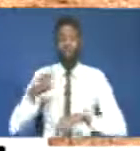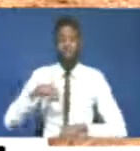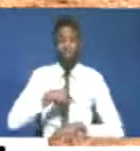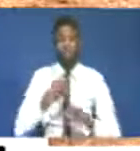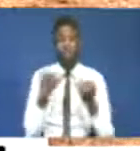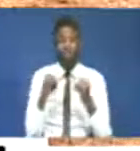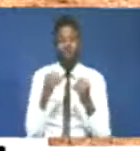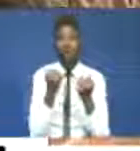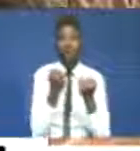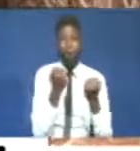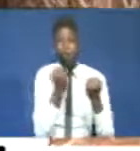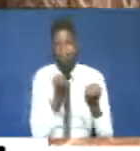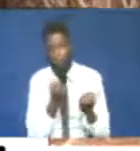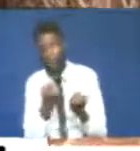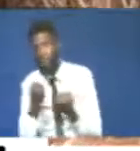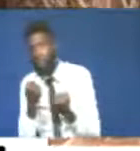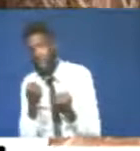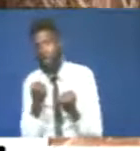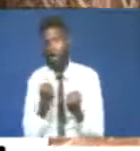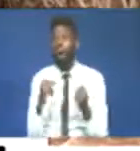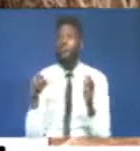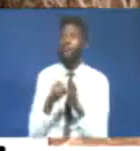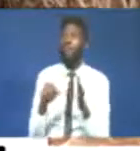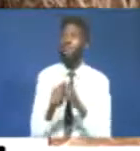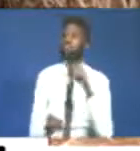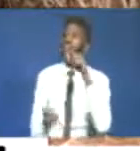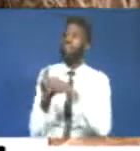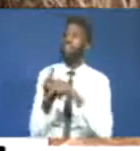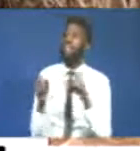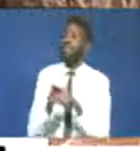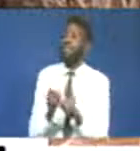basi ndio hii balaa kama hii. Ruth Wamboi, Darubini Weekendi.